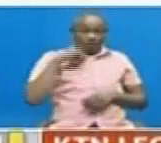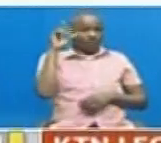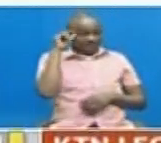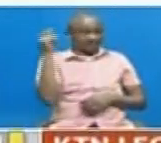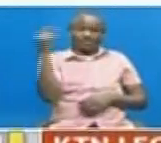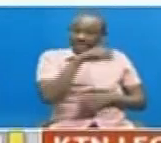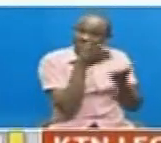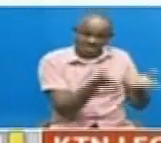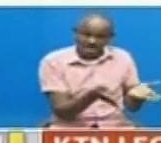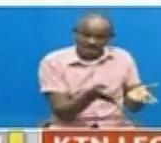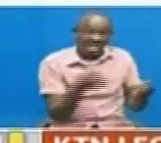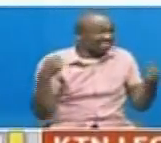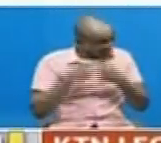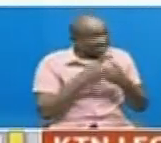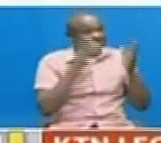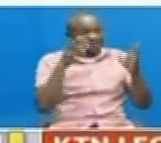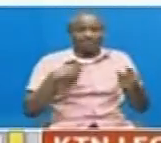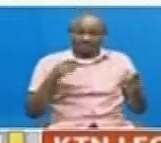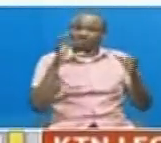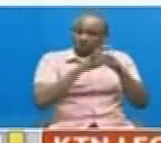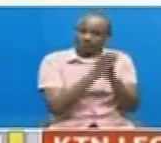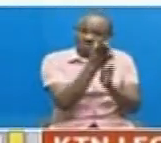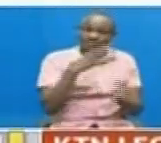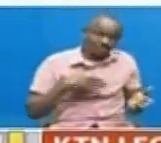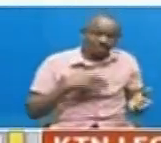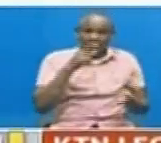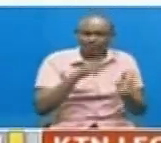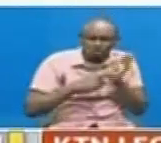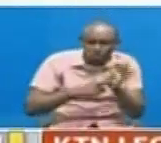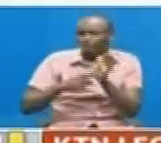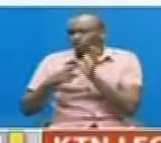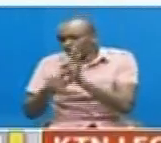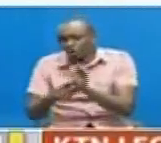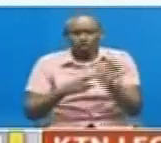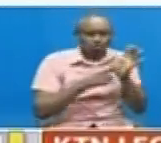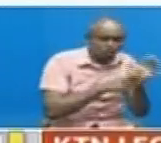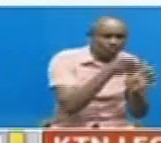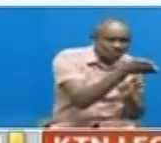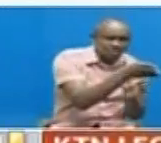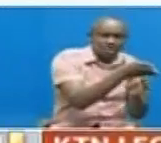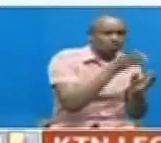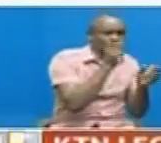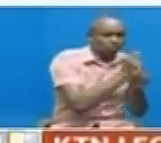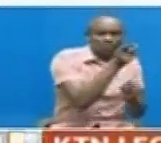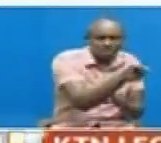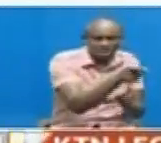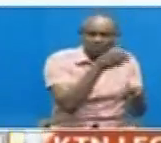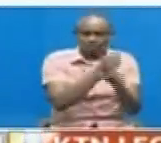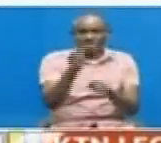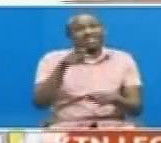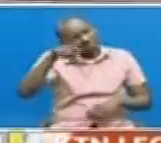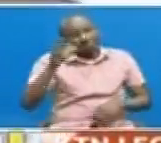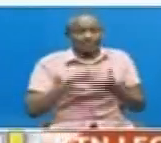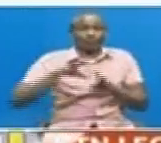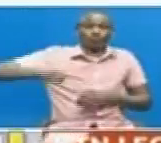huku ilikuwa ngumu lakini nilishikana na hawa jamaa wakanionyesha ukitoka hapa wapeleka hapa. Kwa hivyo hawana mtu kushika mkono. Hawana